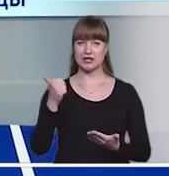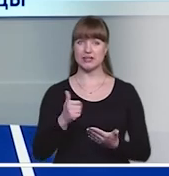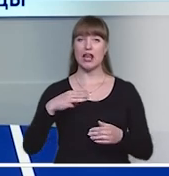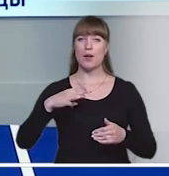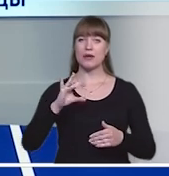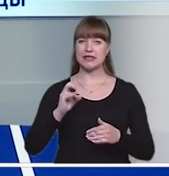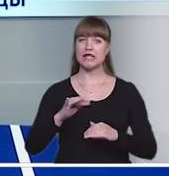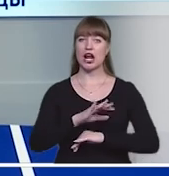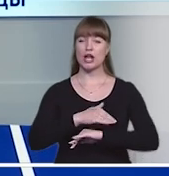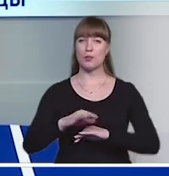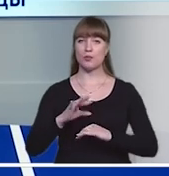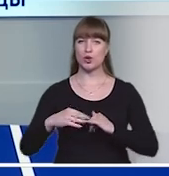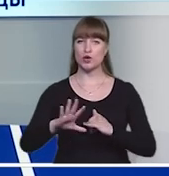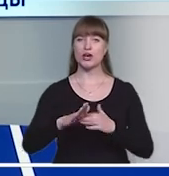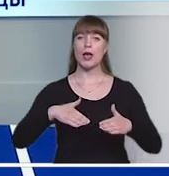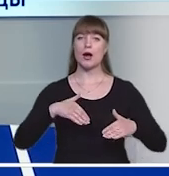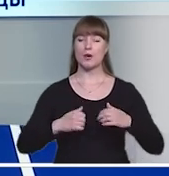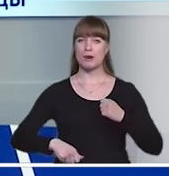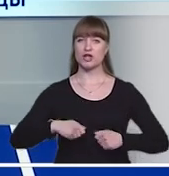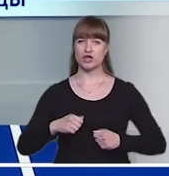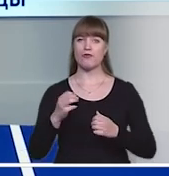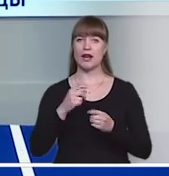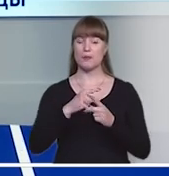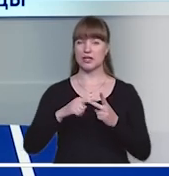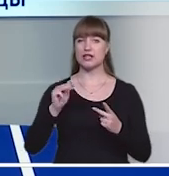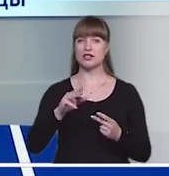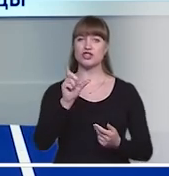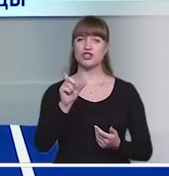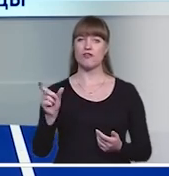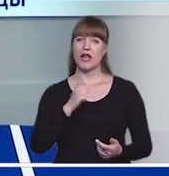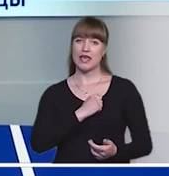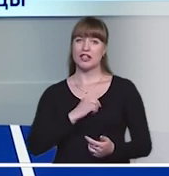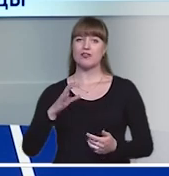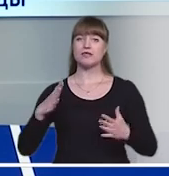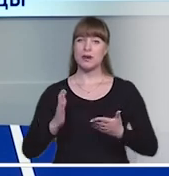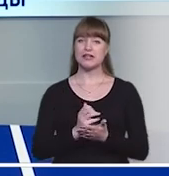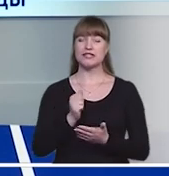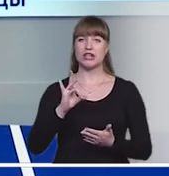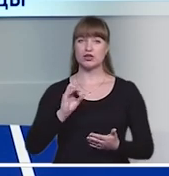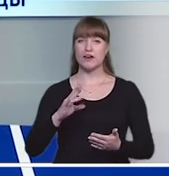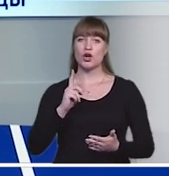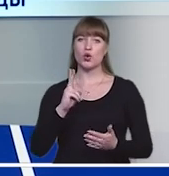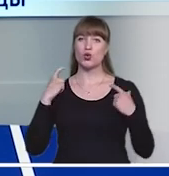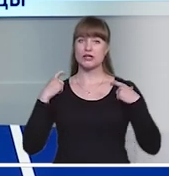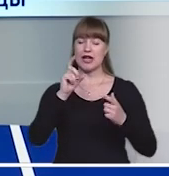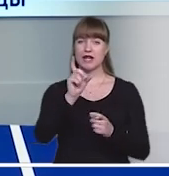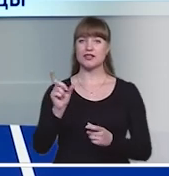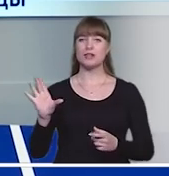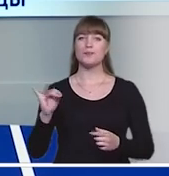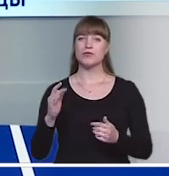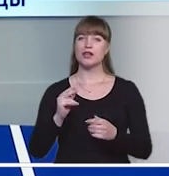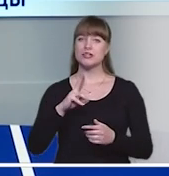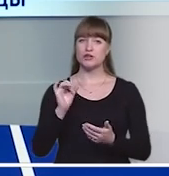По театральной площади промаршировали 1500 военных, спасателей, росгвардейцев и курсантов. В этом году в парадном расчете